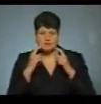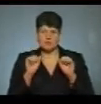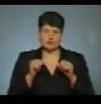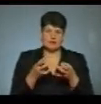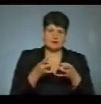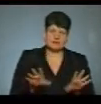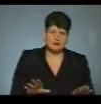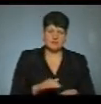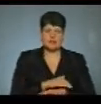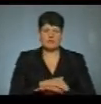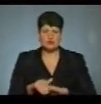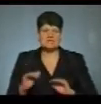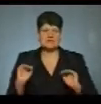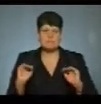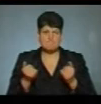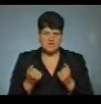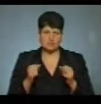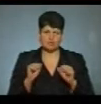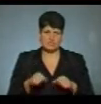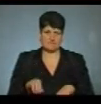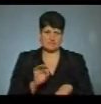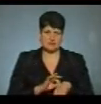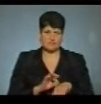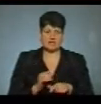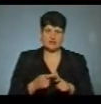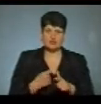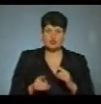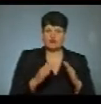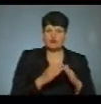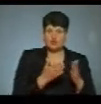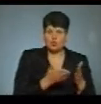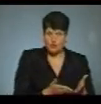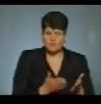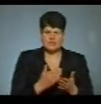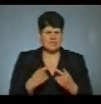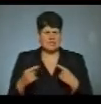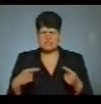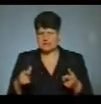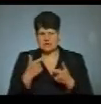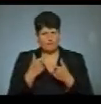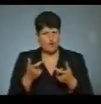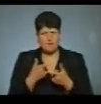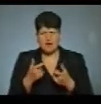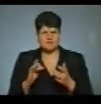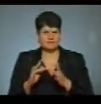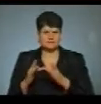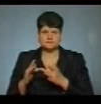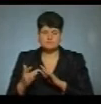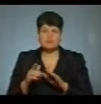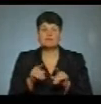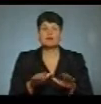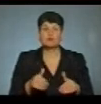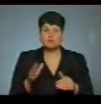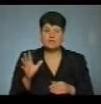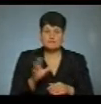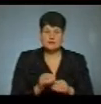на вулиці менше ймовірність захворіти, ніж вдома. Так? Тобто є різна інформація сьогодні в мережі, те, що ви рекомендуєте